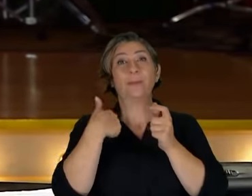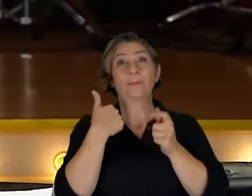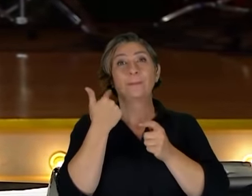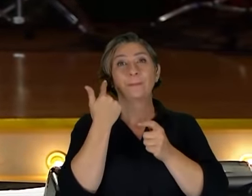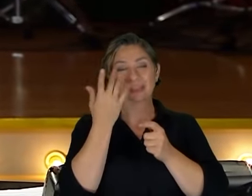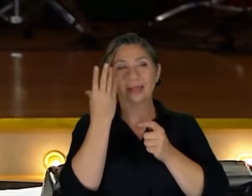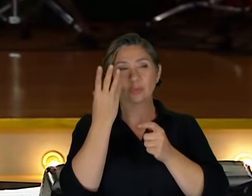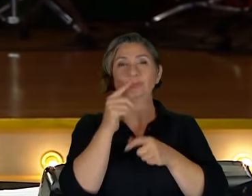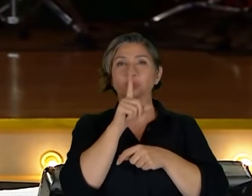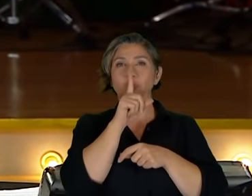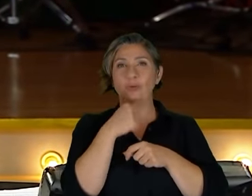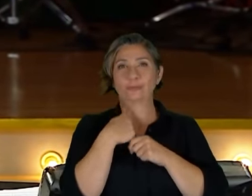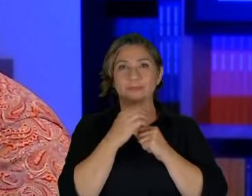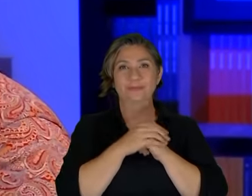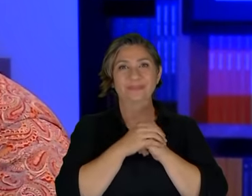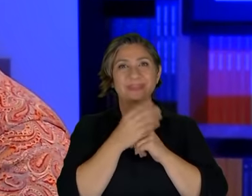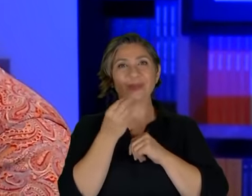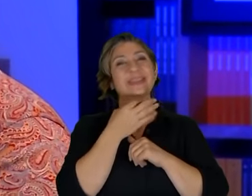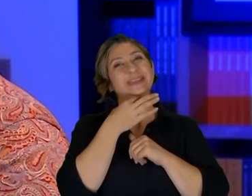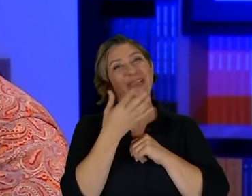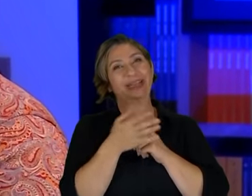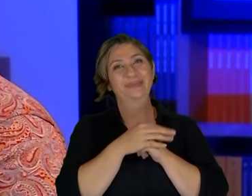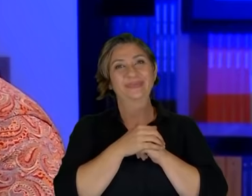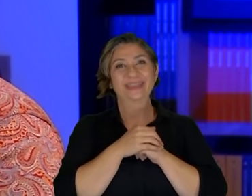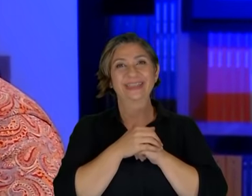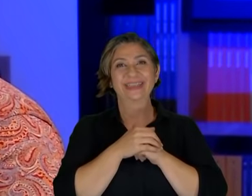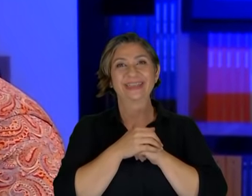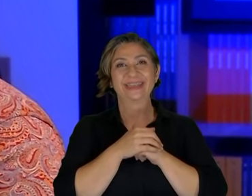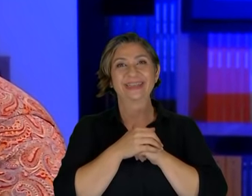ben anlıyorum ve susuyorum. Çok teşekkür ederim. Rica ederim. Peki.